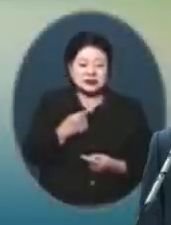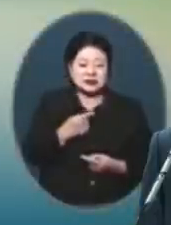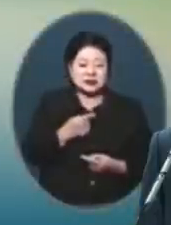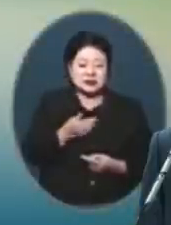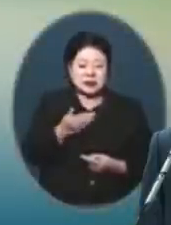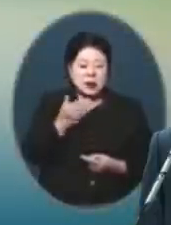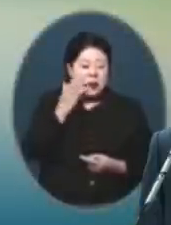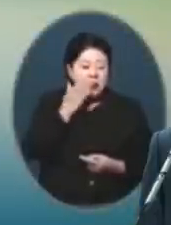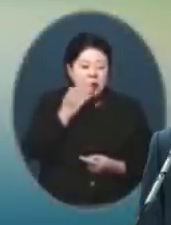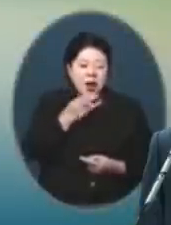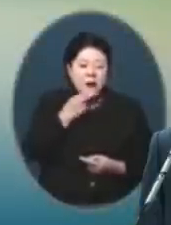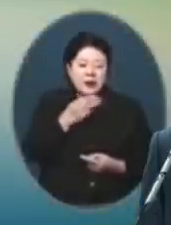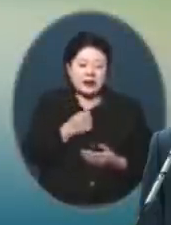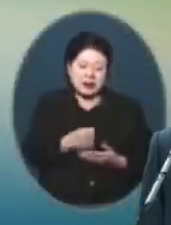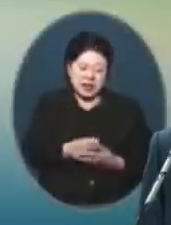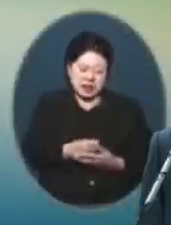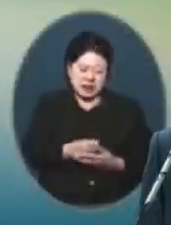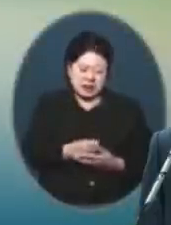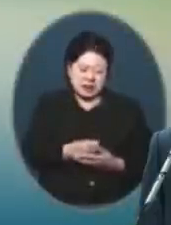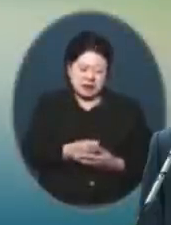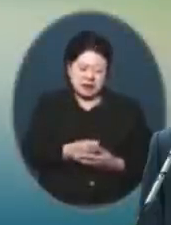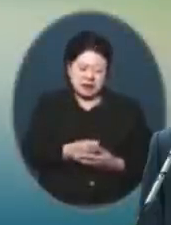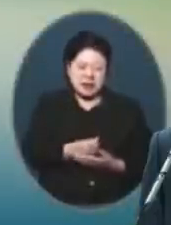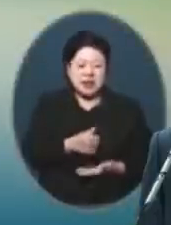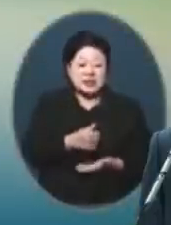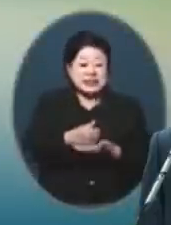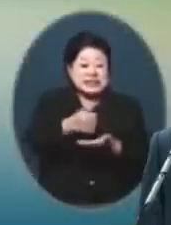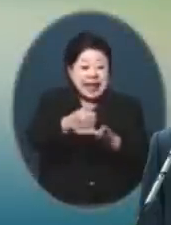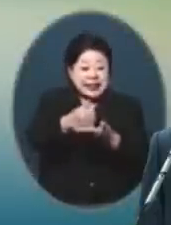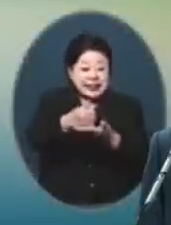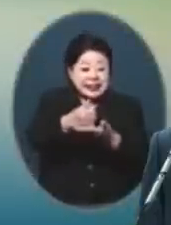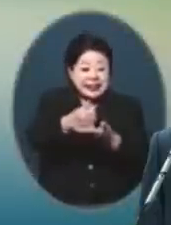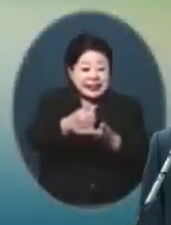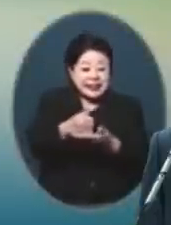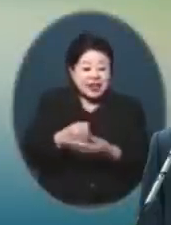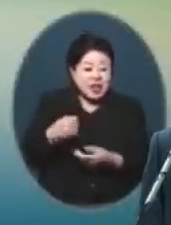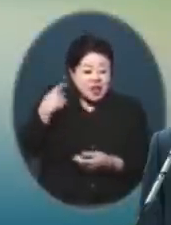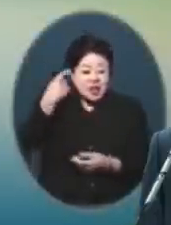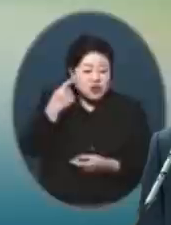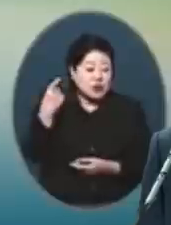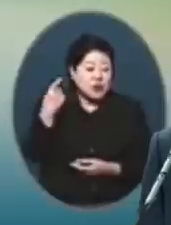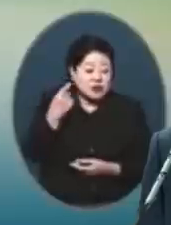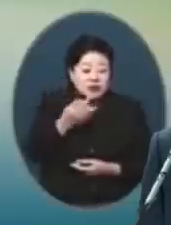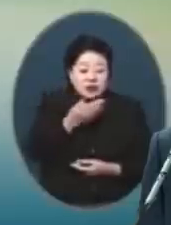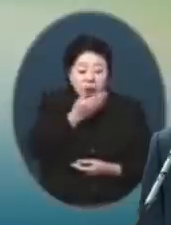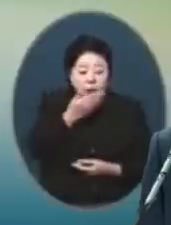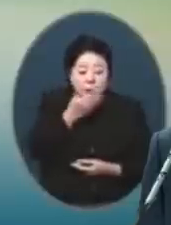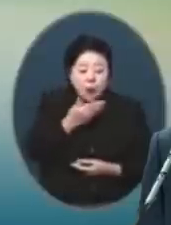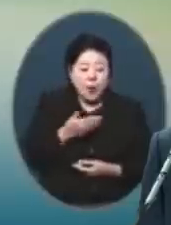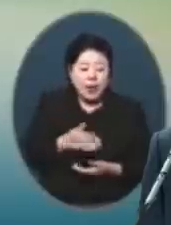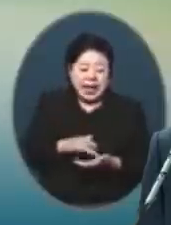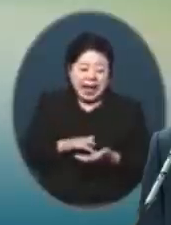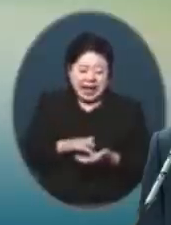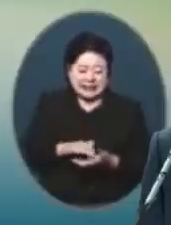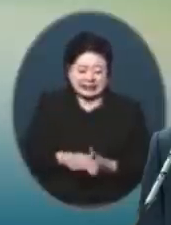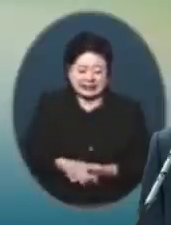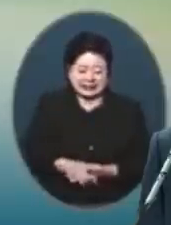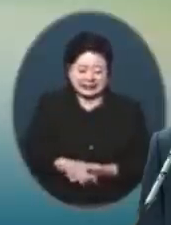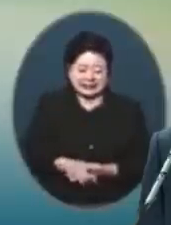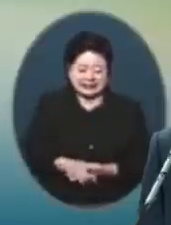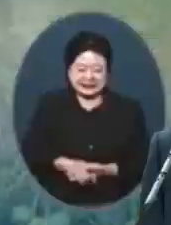보약을 먹지 못해서 그런 것입니다. 칭찬은 귀로서 듣는 보약입니다.